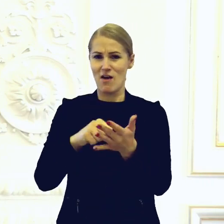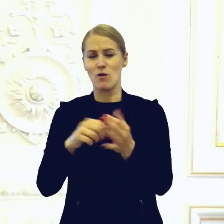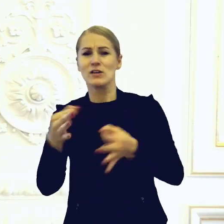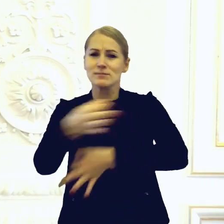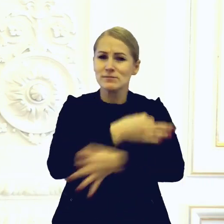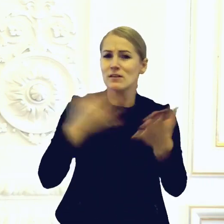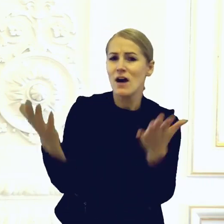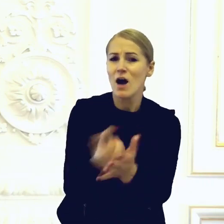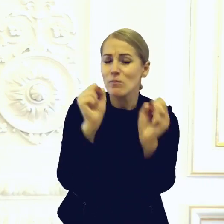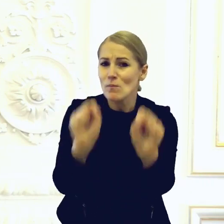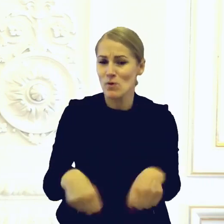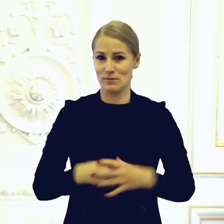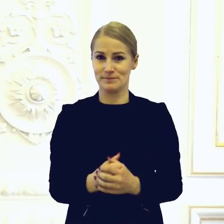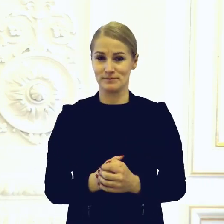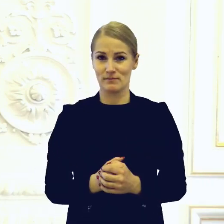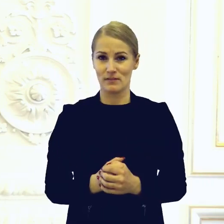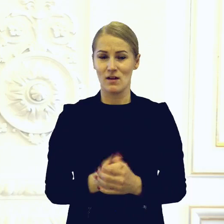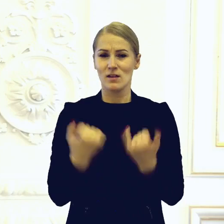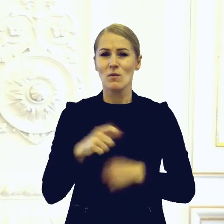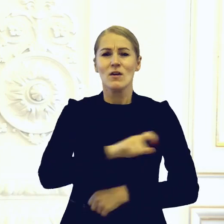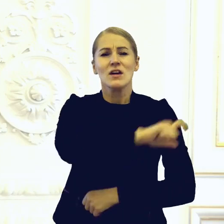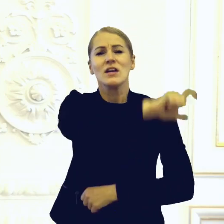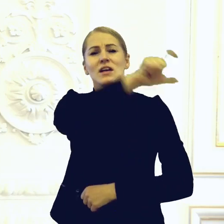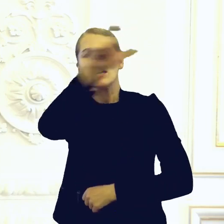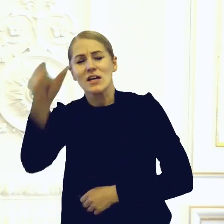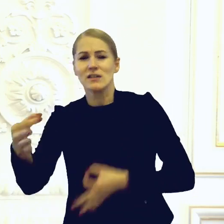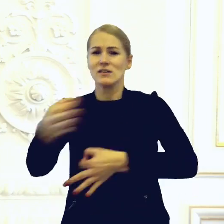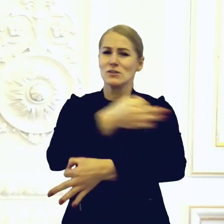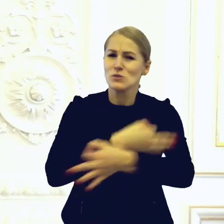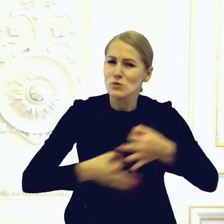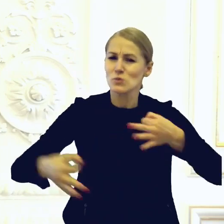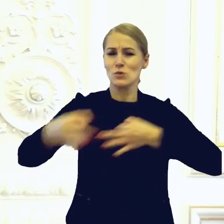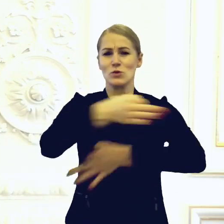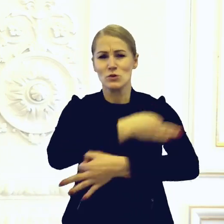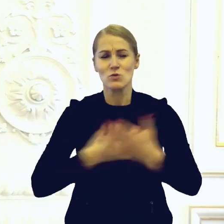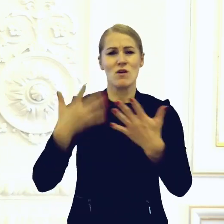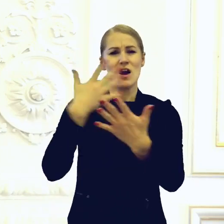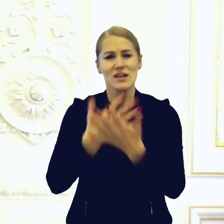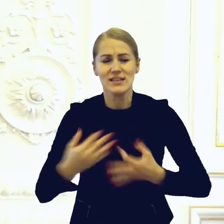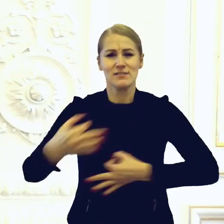paieškose. Ir mes tikrai po ilgų valandų tokio pakankamai